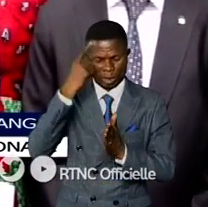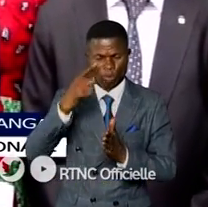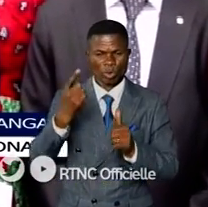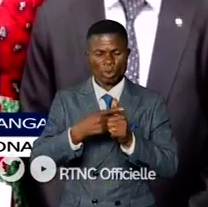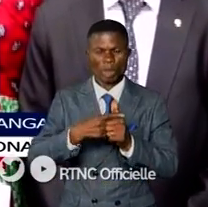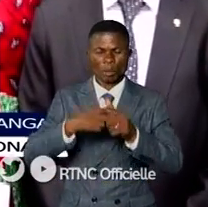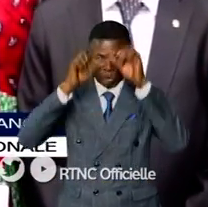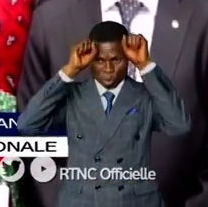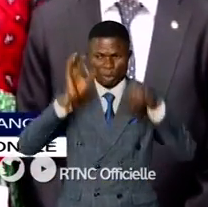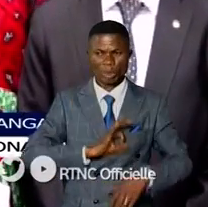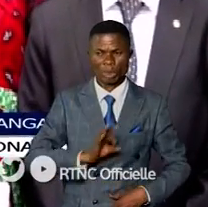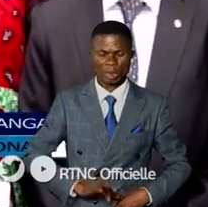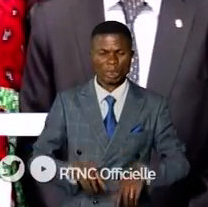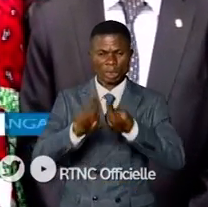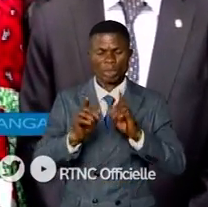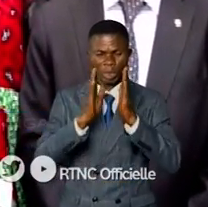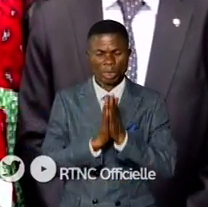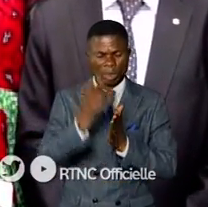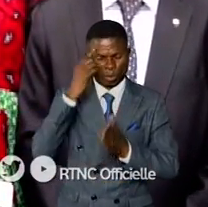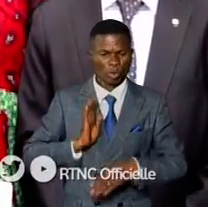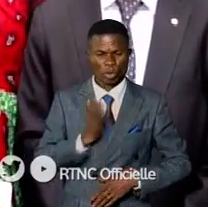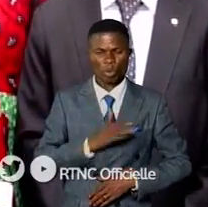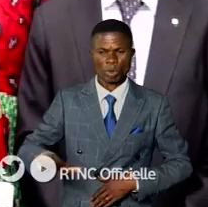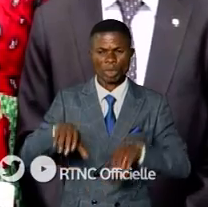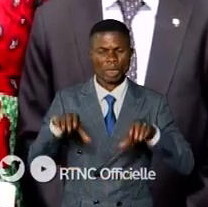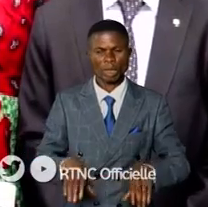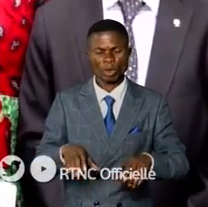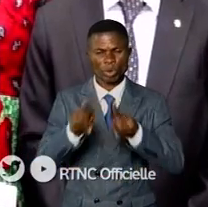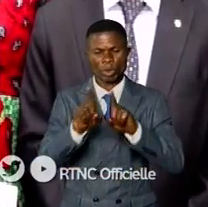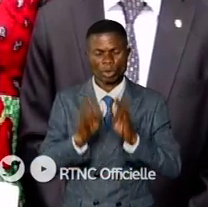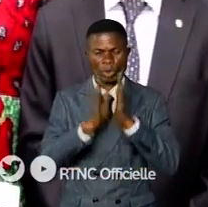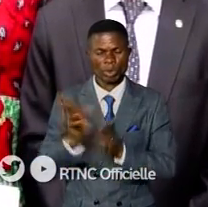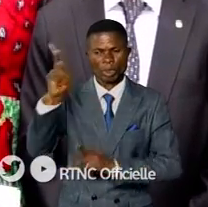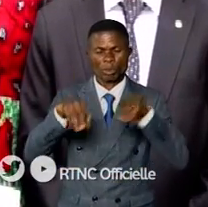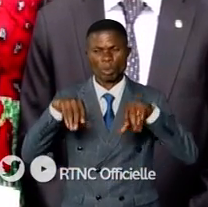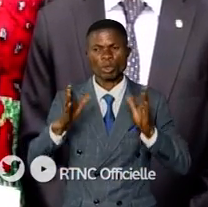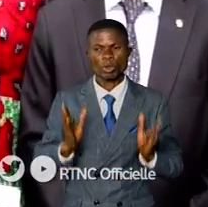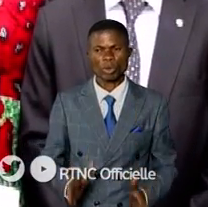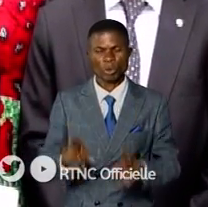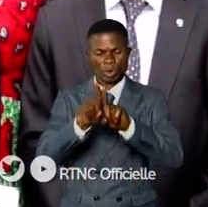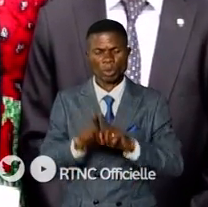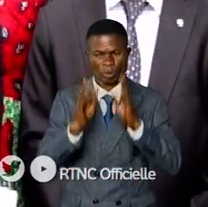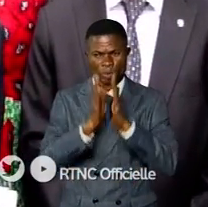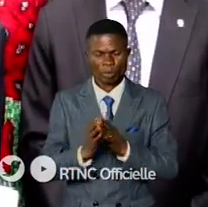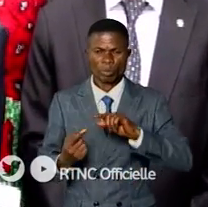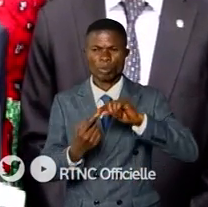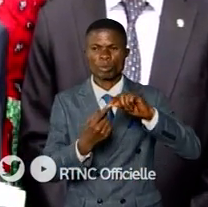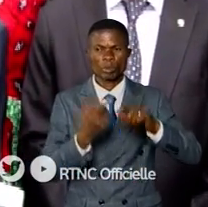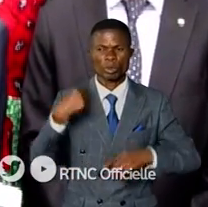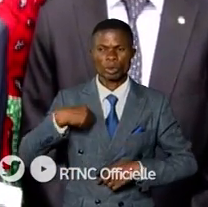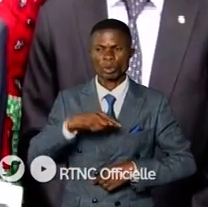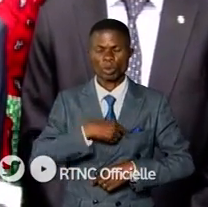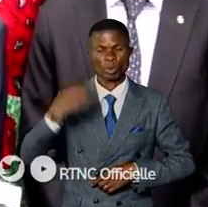l'État, prient pour le Congo, prient pour le peuple congolais et prient spécialement pour